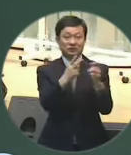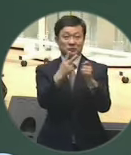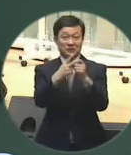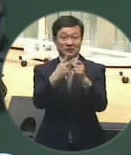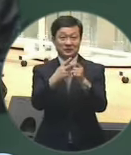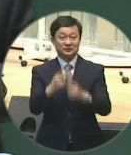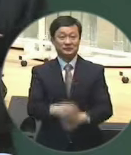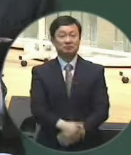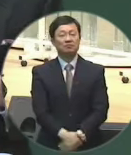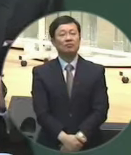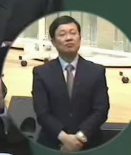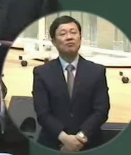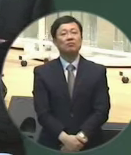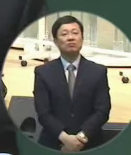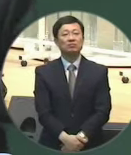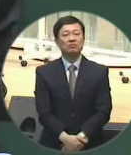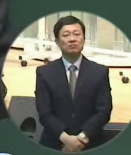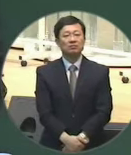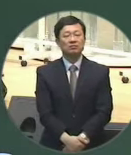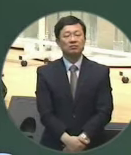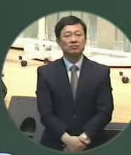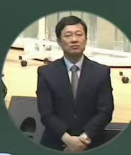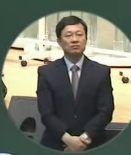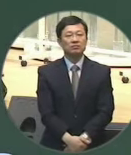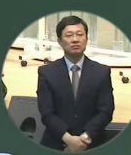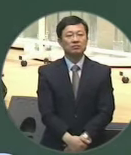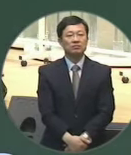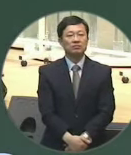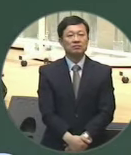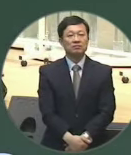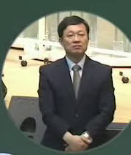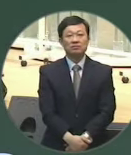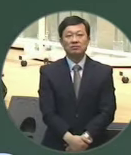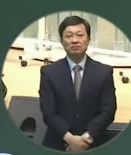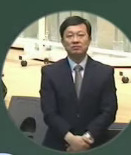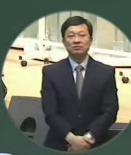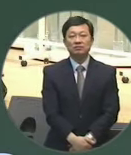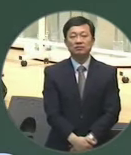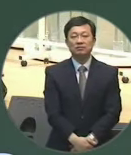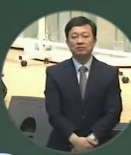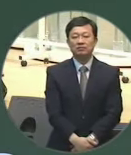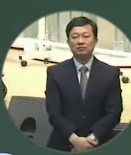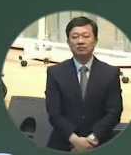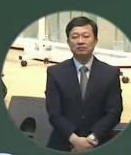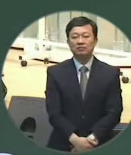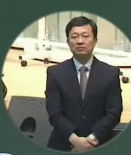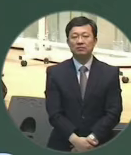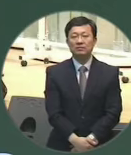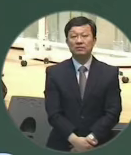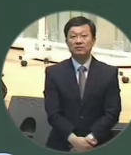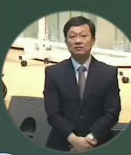And secondly, 언제든지 역사에 있습니다. We always see this in history.